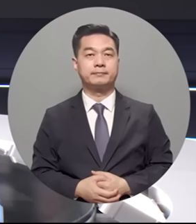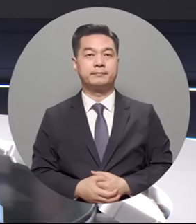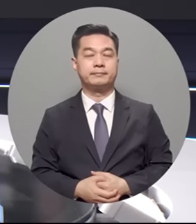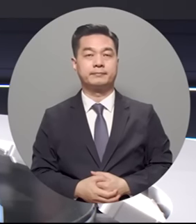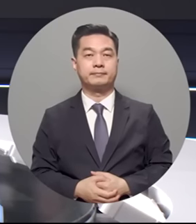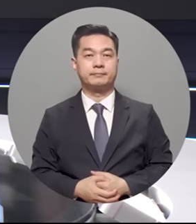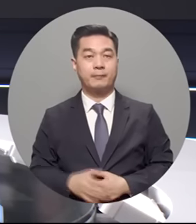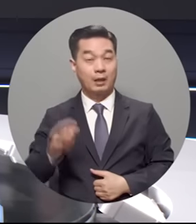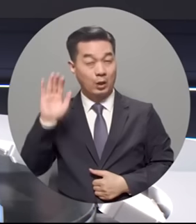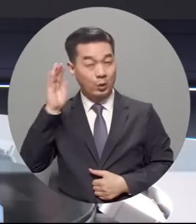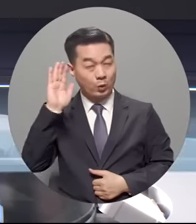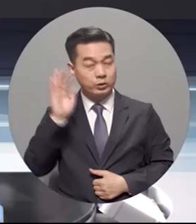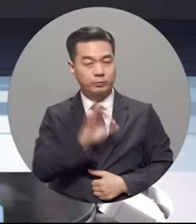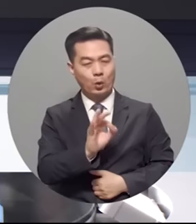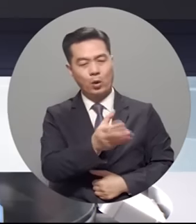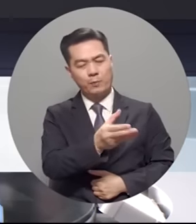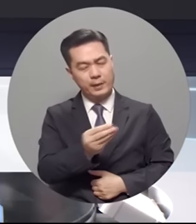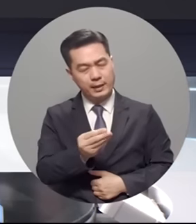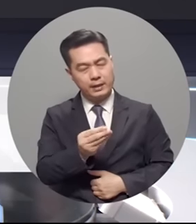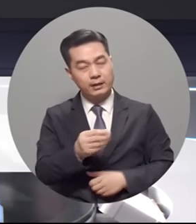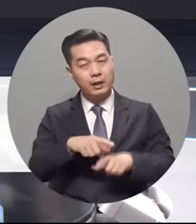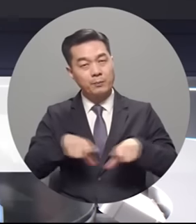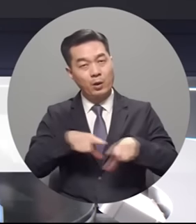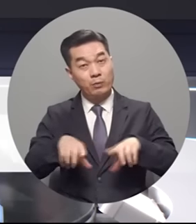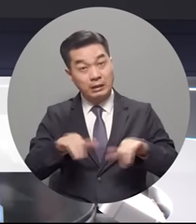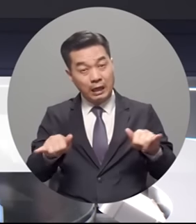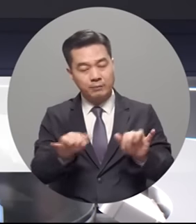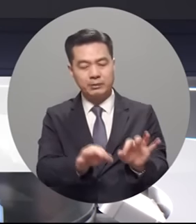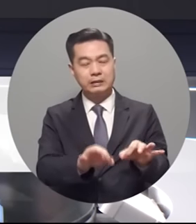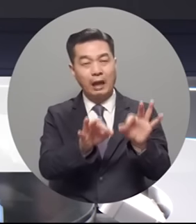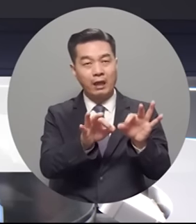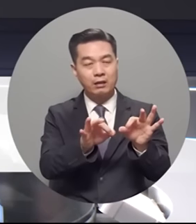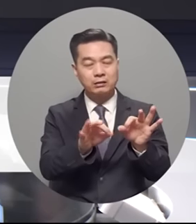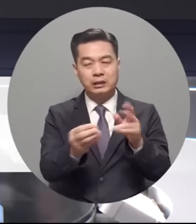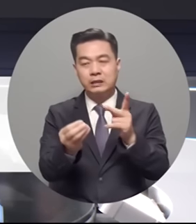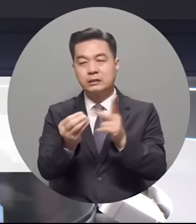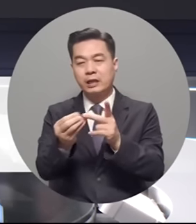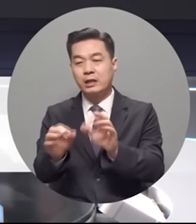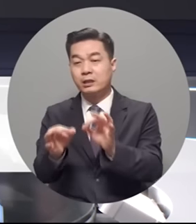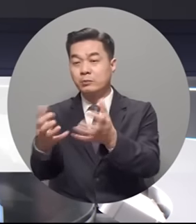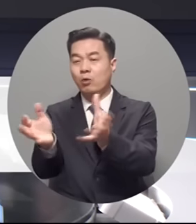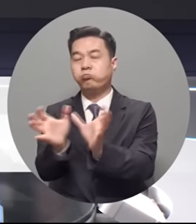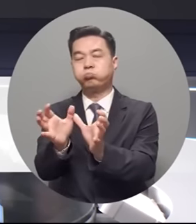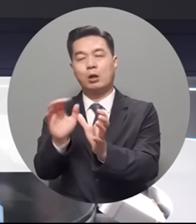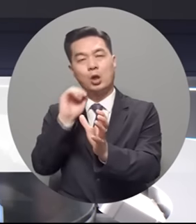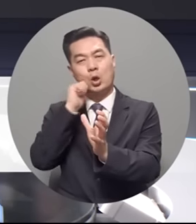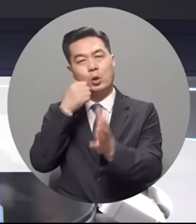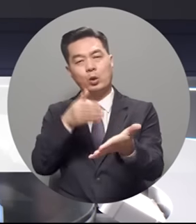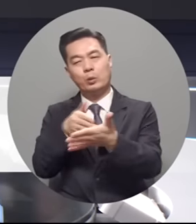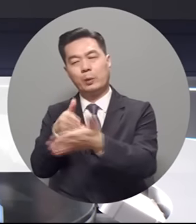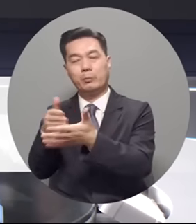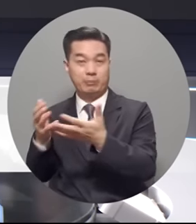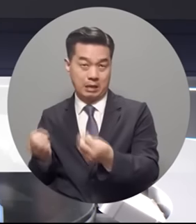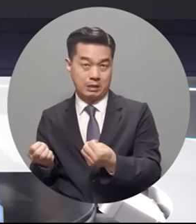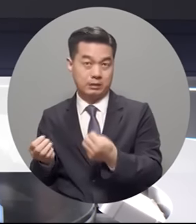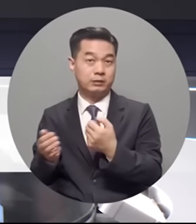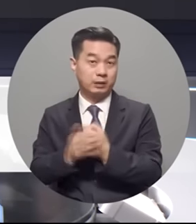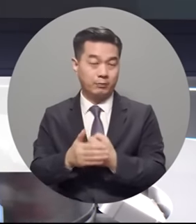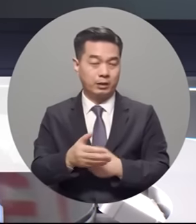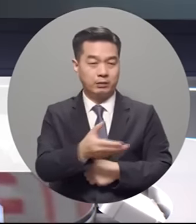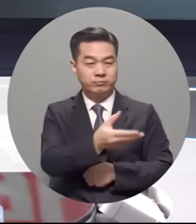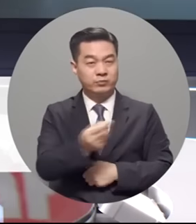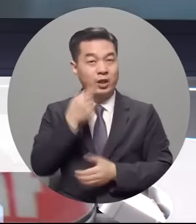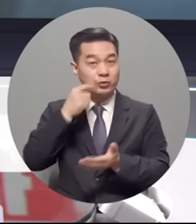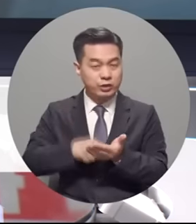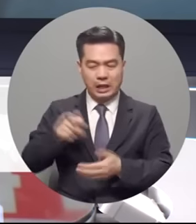요즘 돈을 빌리려는 서민들에겐 은행은 물론 제2금융권의 문턱도 높아졌습니다. 그러다 보니 대출이 쉬운